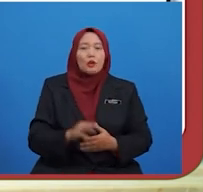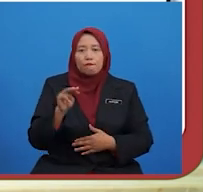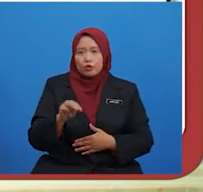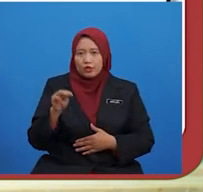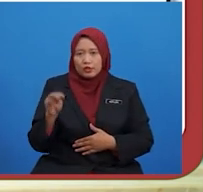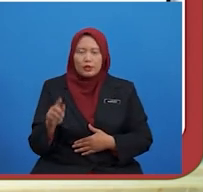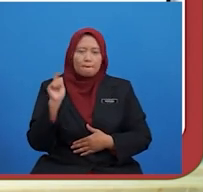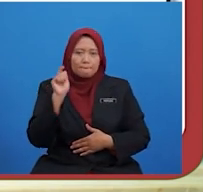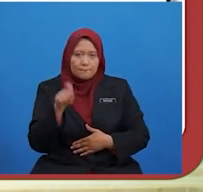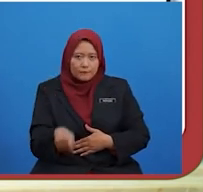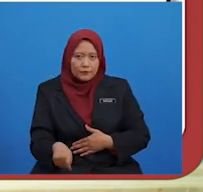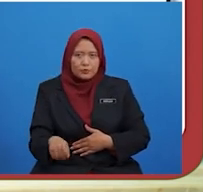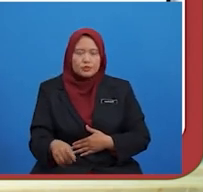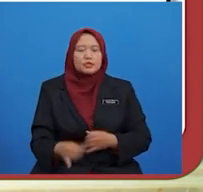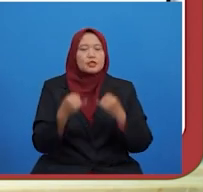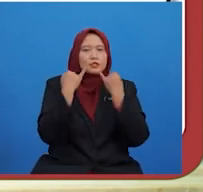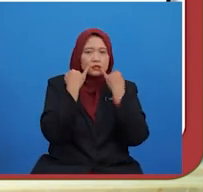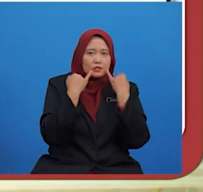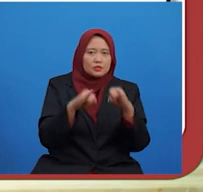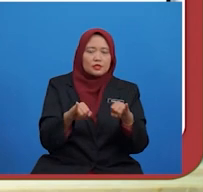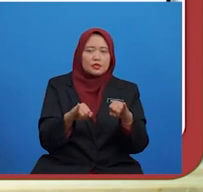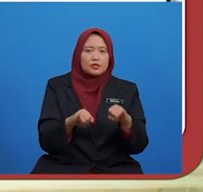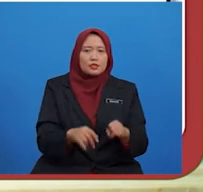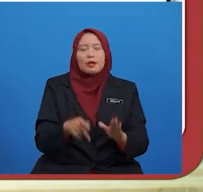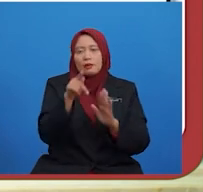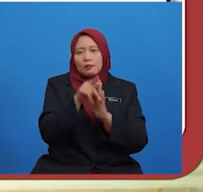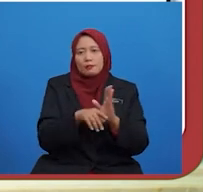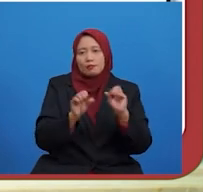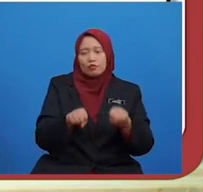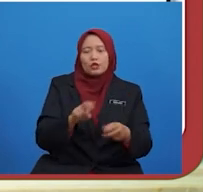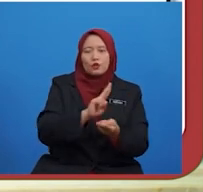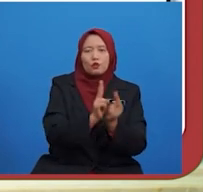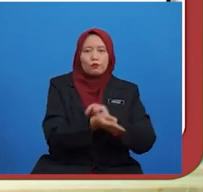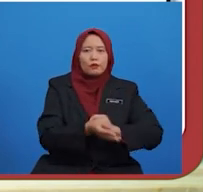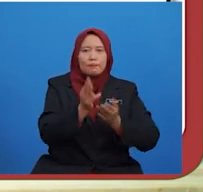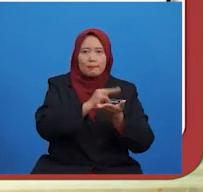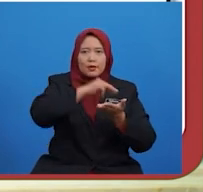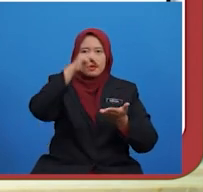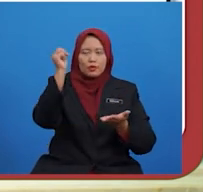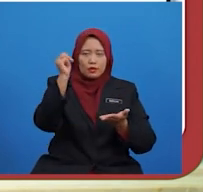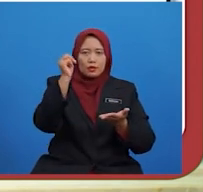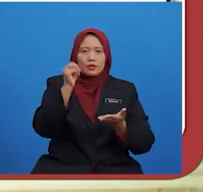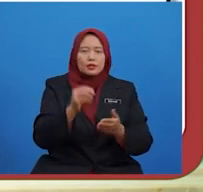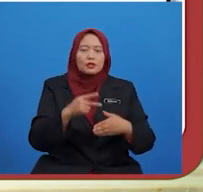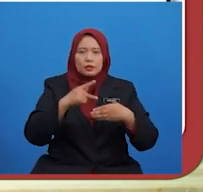murid-murid dikehendaki mengisytiharkan pemboleh ubah mahal terlebih dahulu.